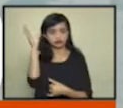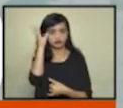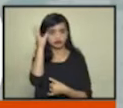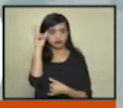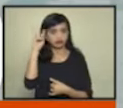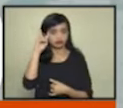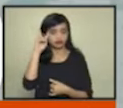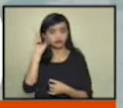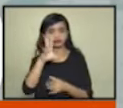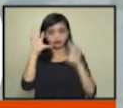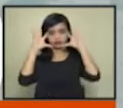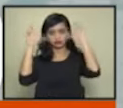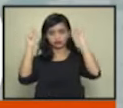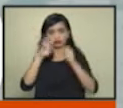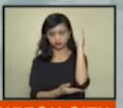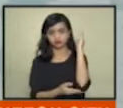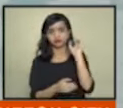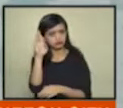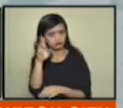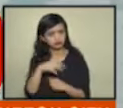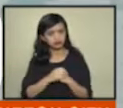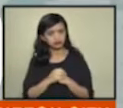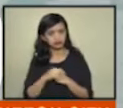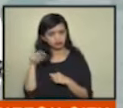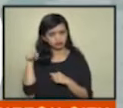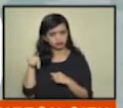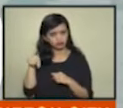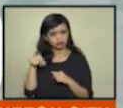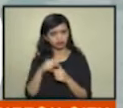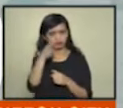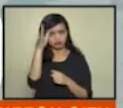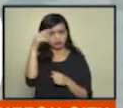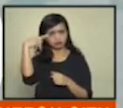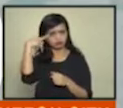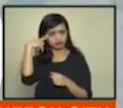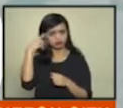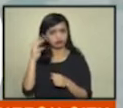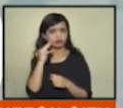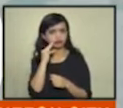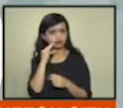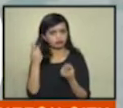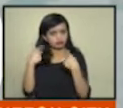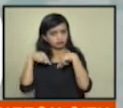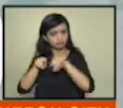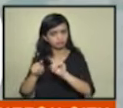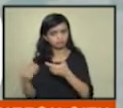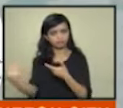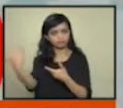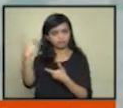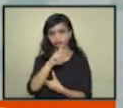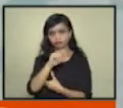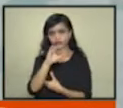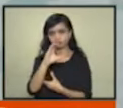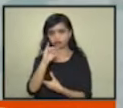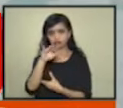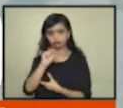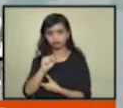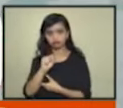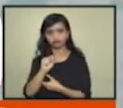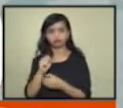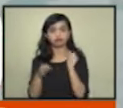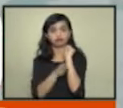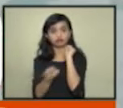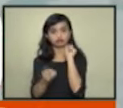Uy, ang presidente po ng Mapalad Rice Mill. Sir, ito pong si Tatay Pepe at Nanay Emilita pumunta po sa AXIS Satellite